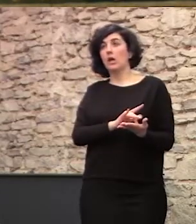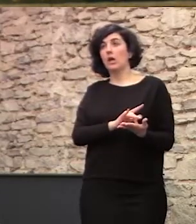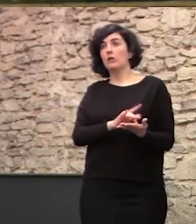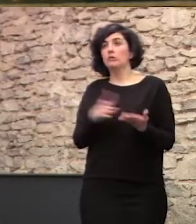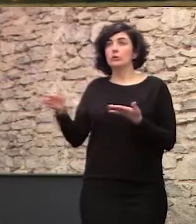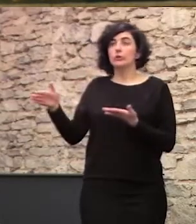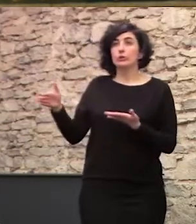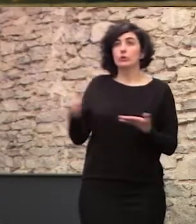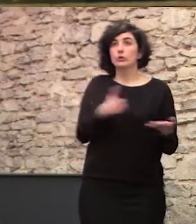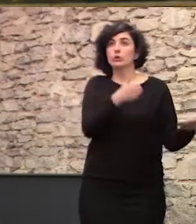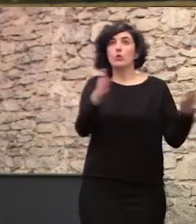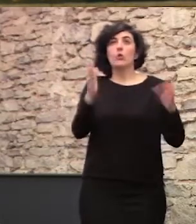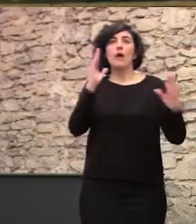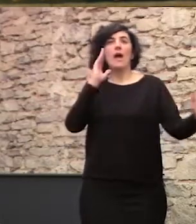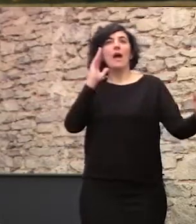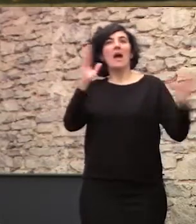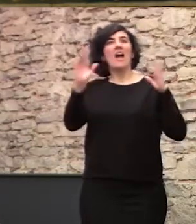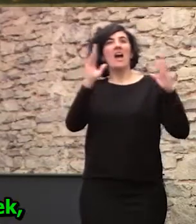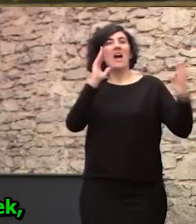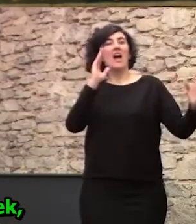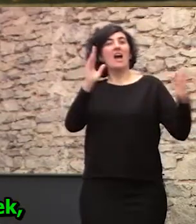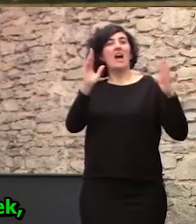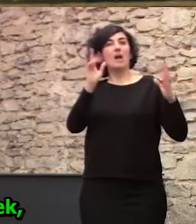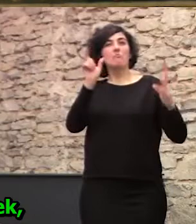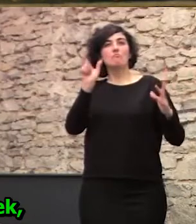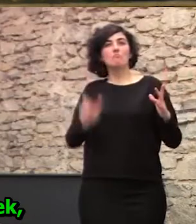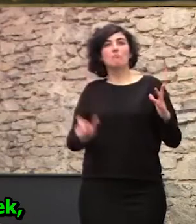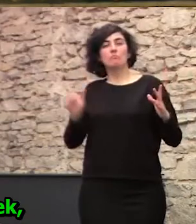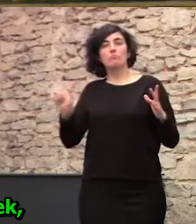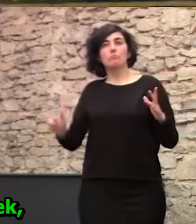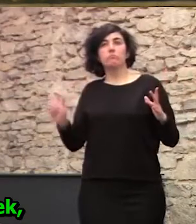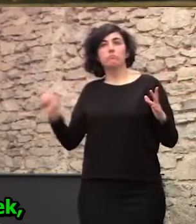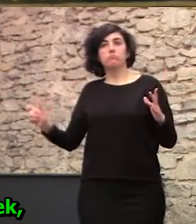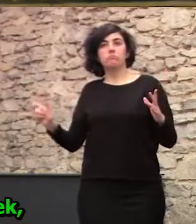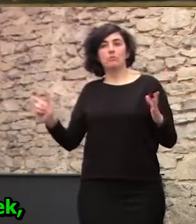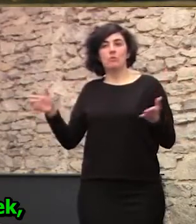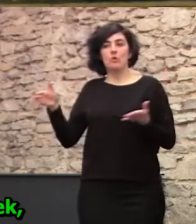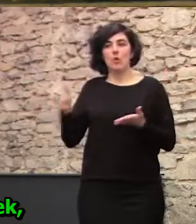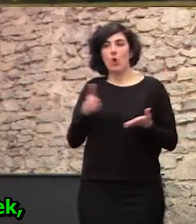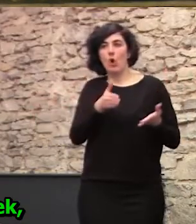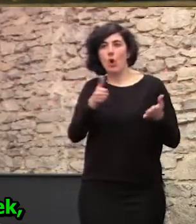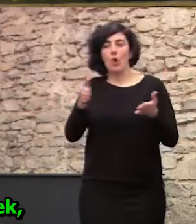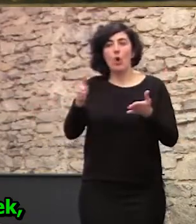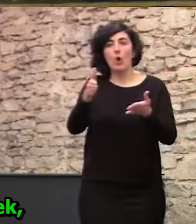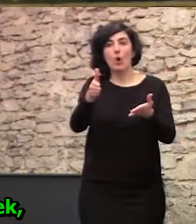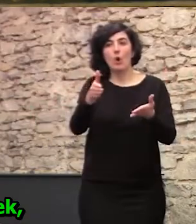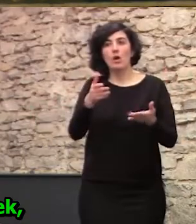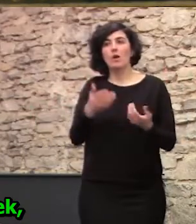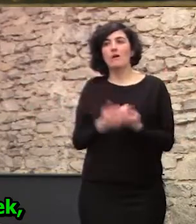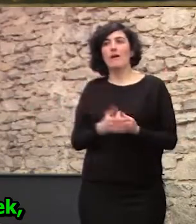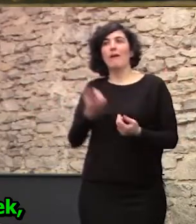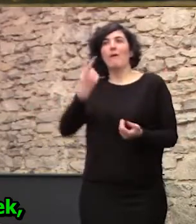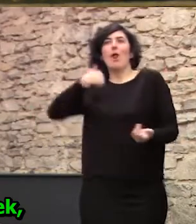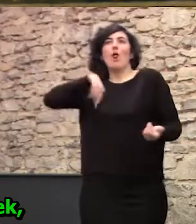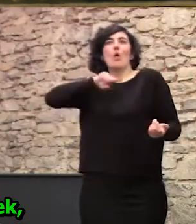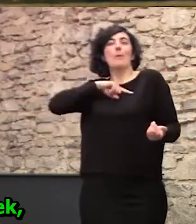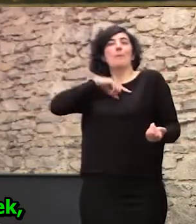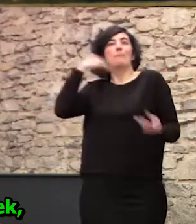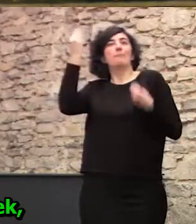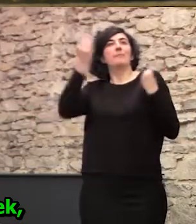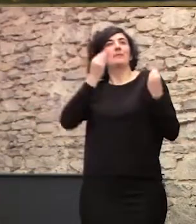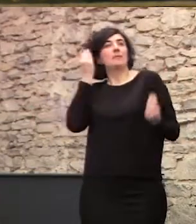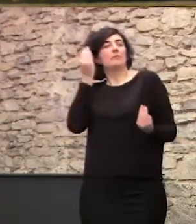bai, bueno, belaunaldi batzuk eduki dugun bidea zein izan den pentsatzen genduela sartuko ginela, bueno, eukiko genduela ba